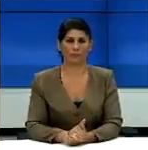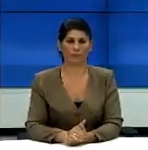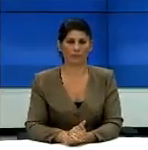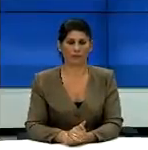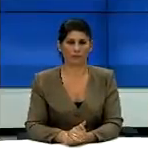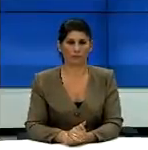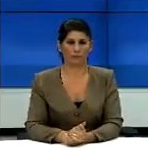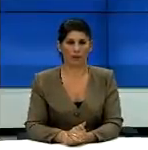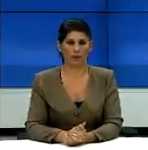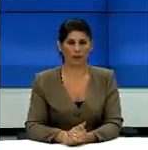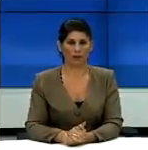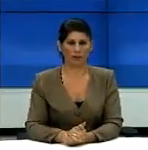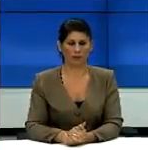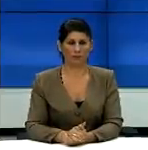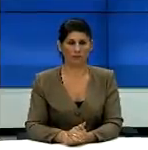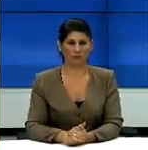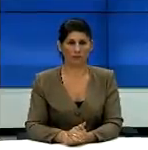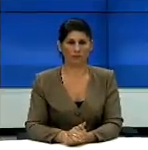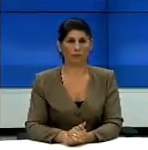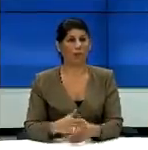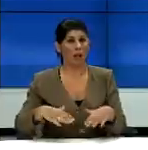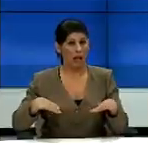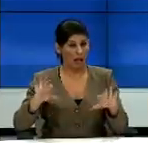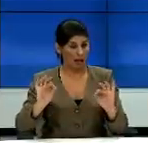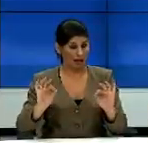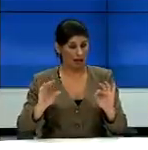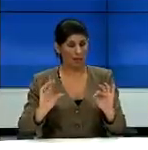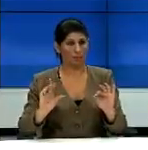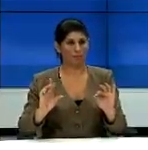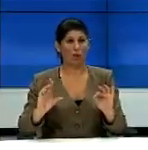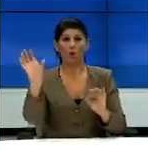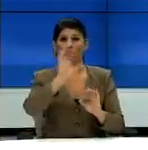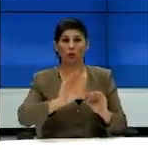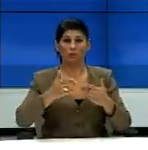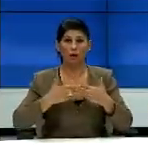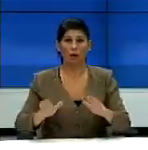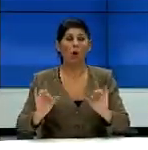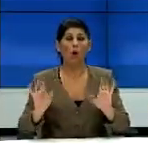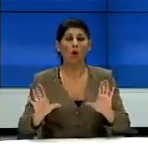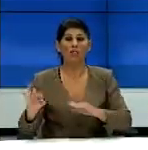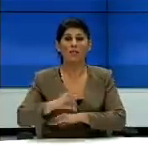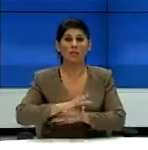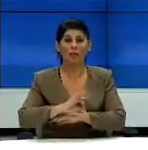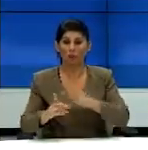Πρώτα απ' όλα ανοίξατε τον τουρισμό δίχως σχέδιο και χωρίς μαζικά υποχρεωτικά τεστ.